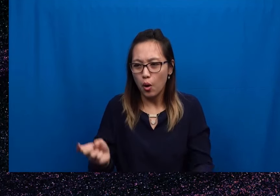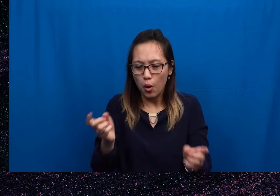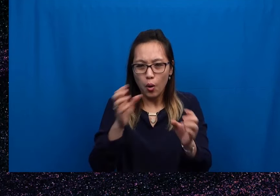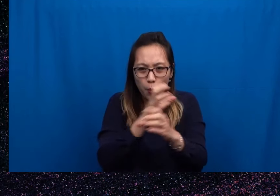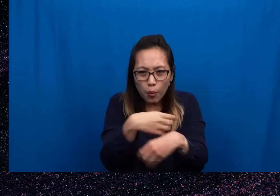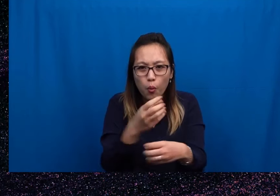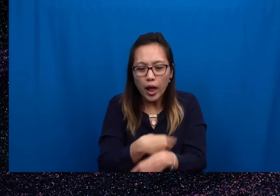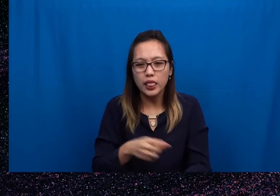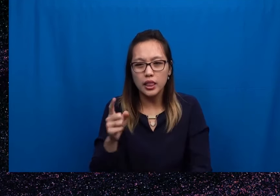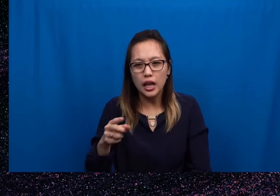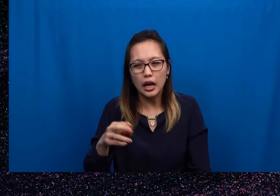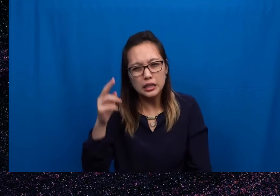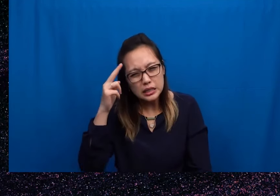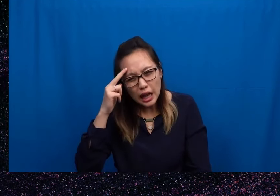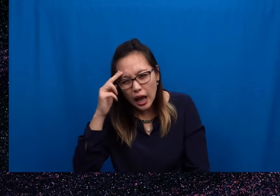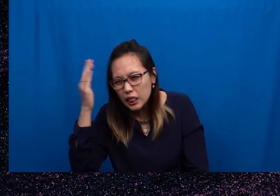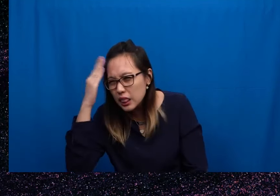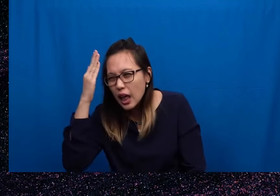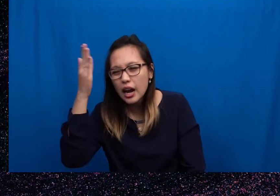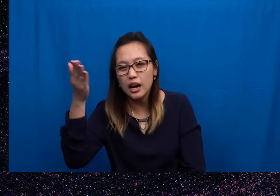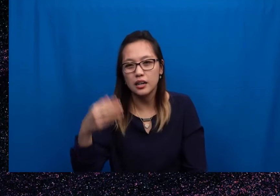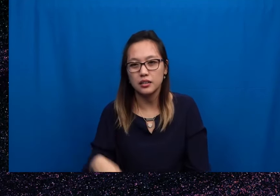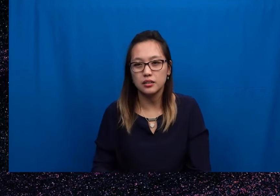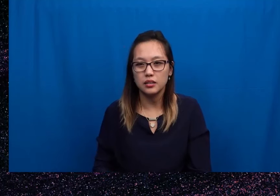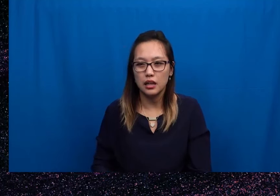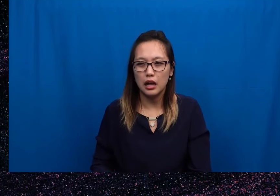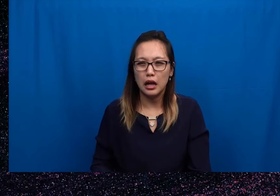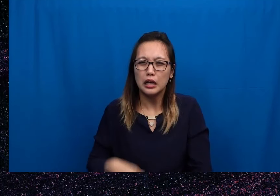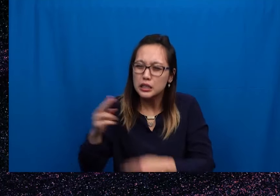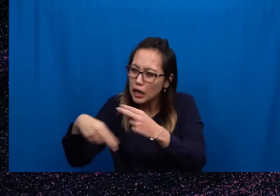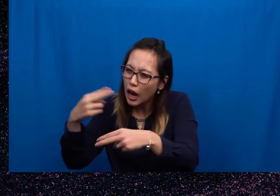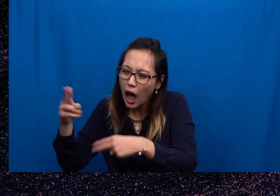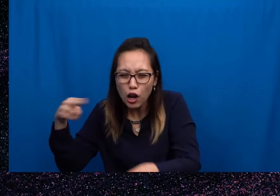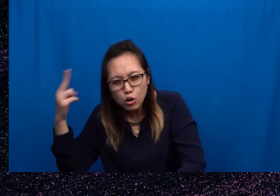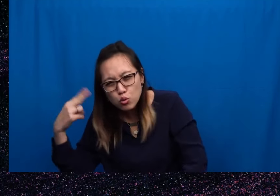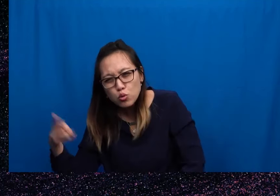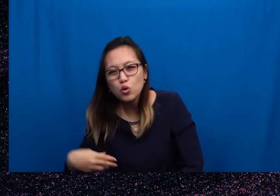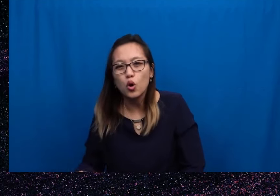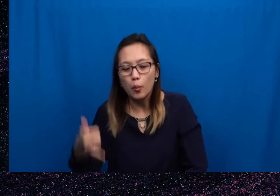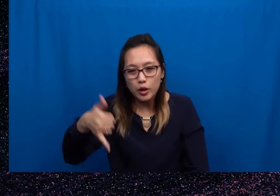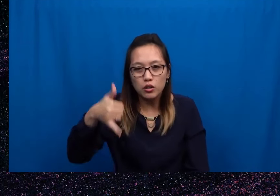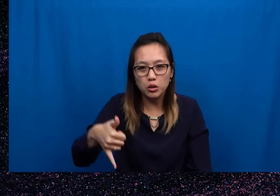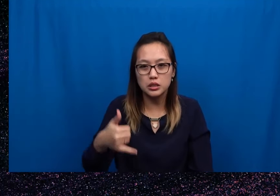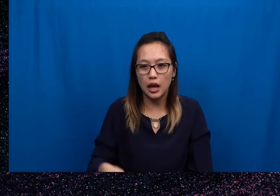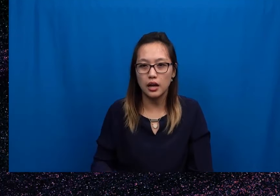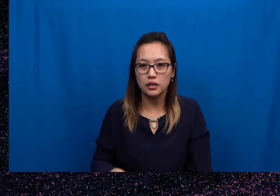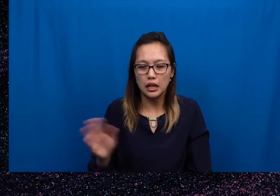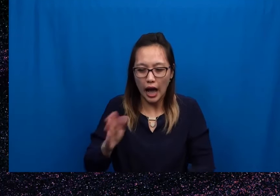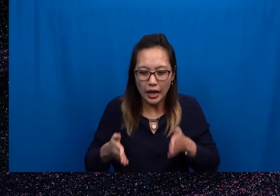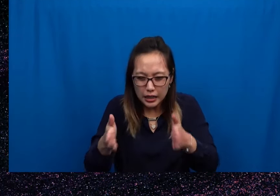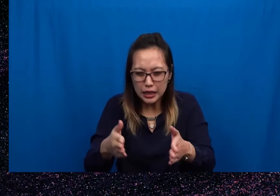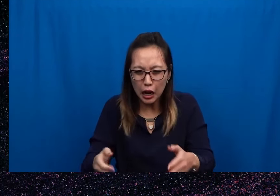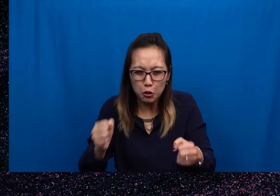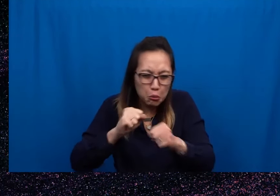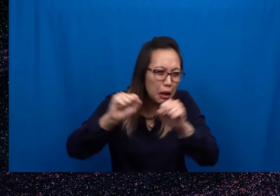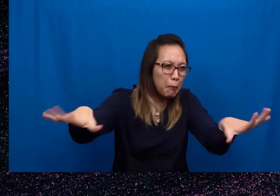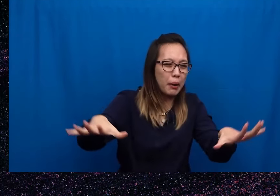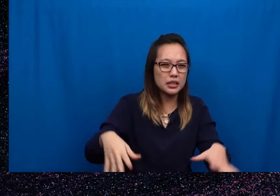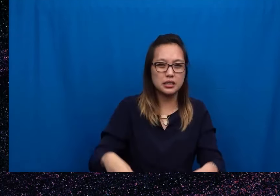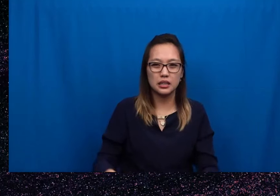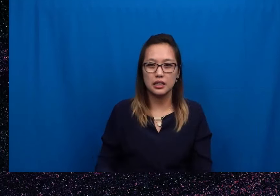bahwa dia masih berdosa dan selalu berdosa tanpa ada jalan untuk lepas. Hukum itu